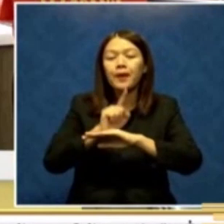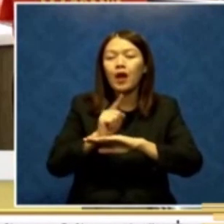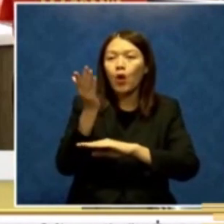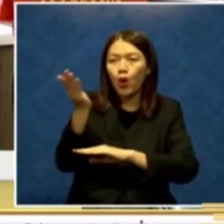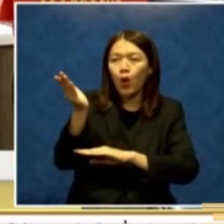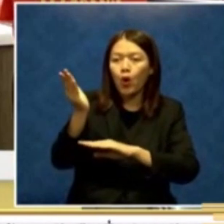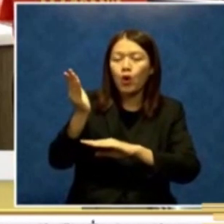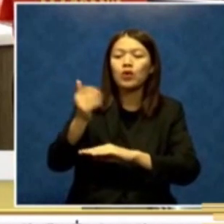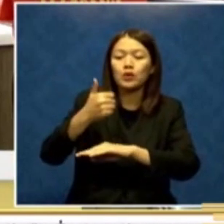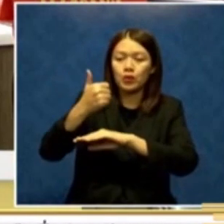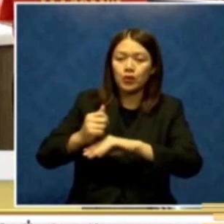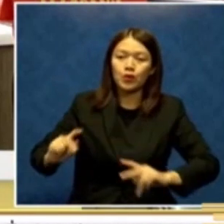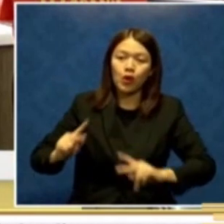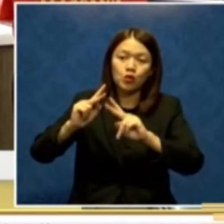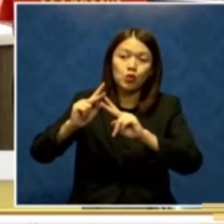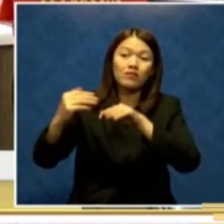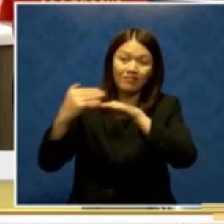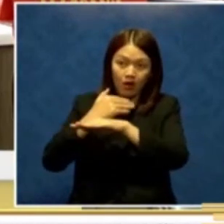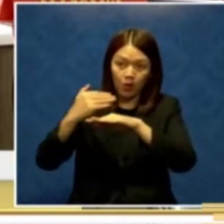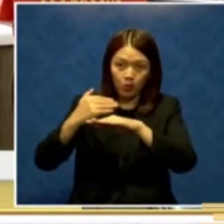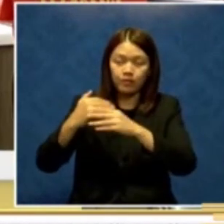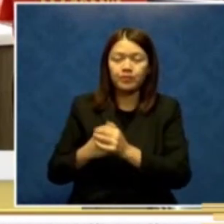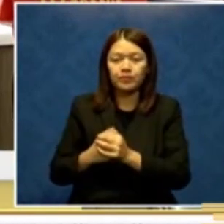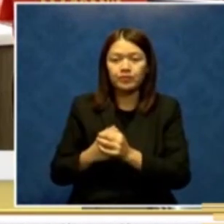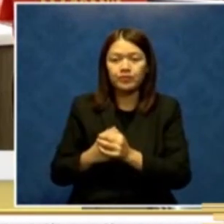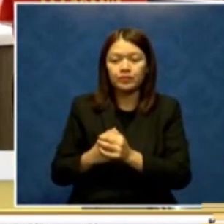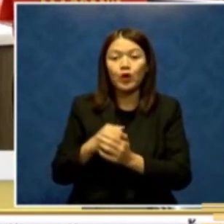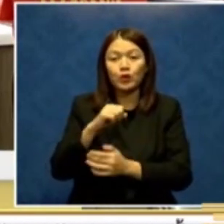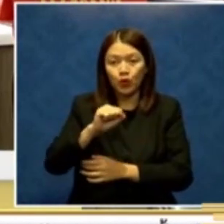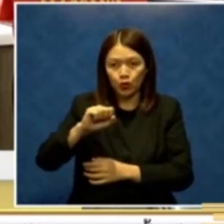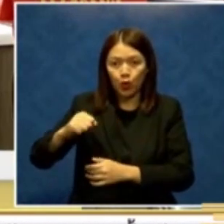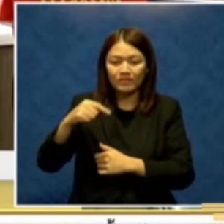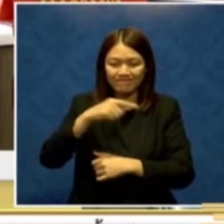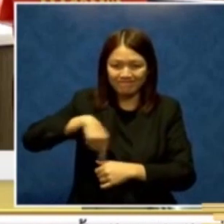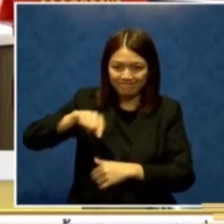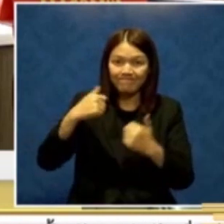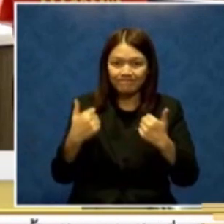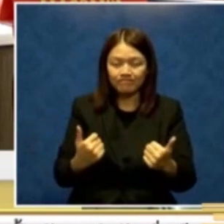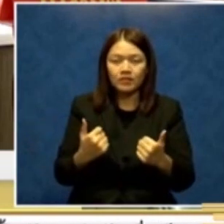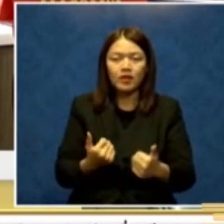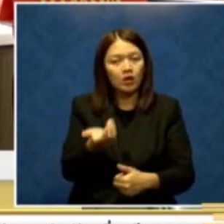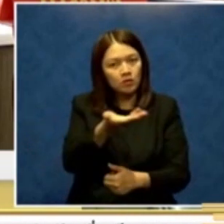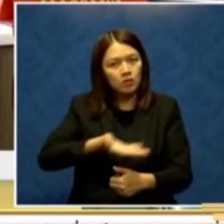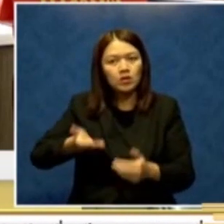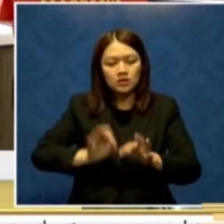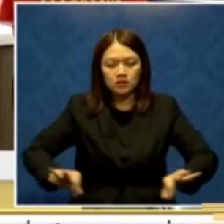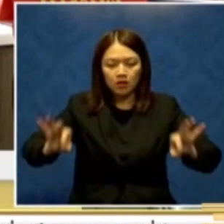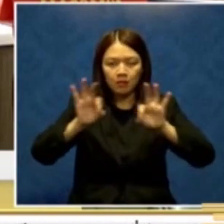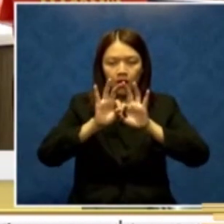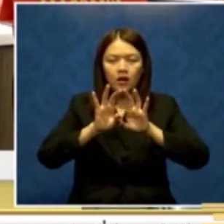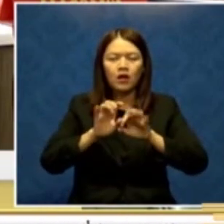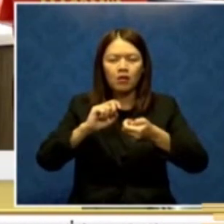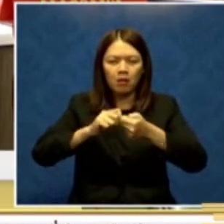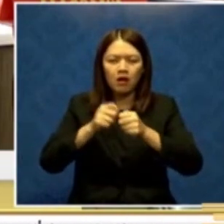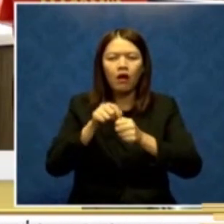้องขอต่อท่านรัฐมนตีว่าการกระสวงคำนาคมและสภาผู้แทนรัศดรแห่นี้ได้โรดให้ความสำ